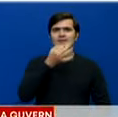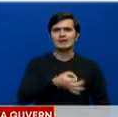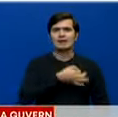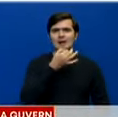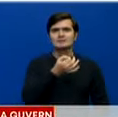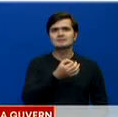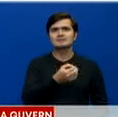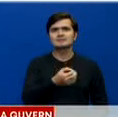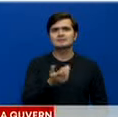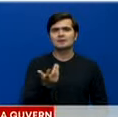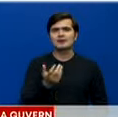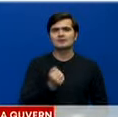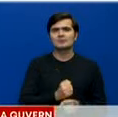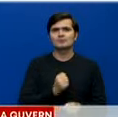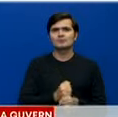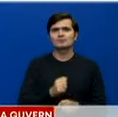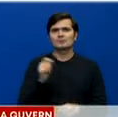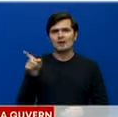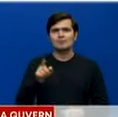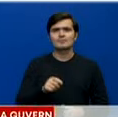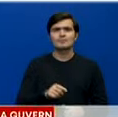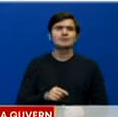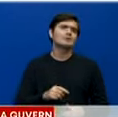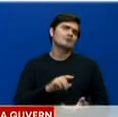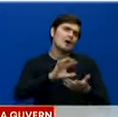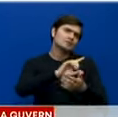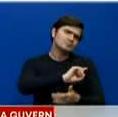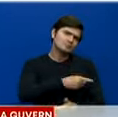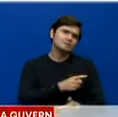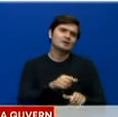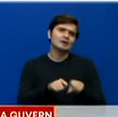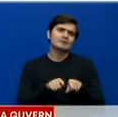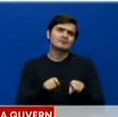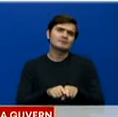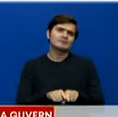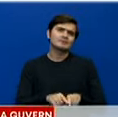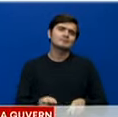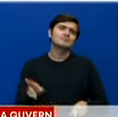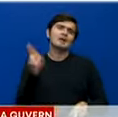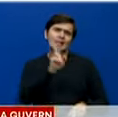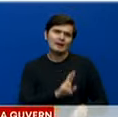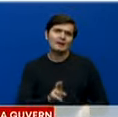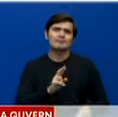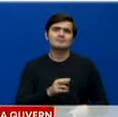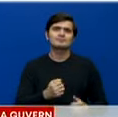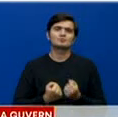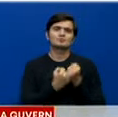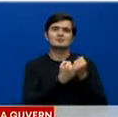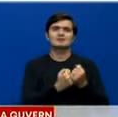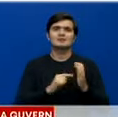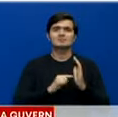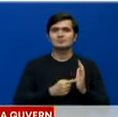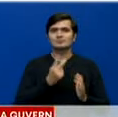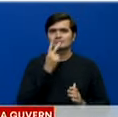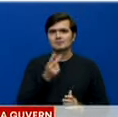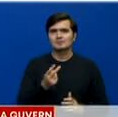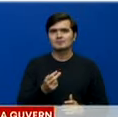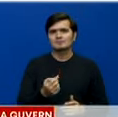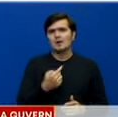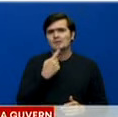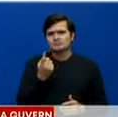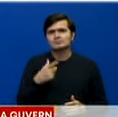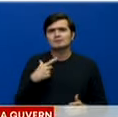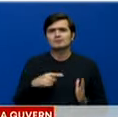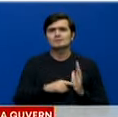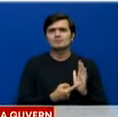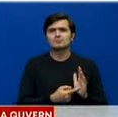declarațiile de la Tușnad. Dar ați putea să ne reiterați acest punct de vedere? Este punctul de vedere exprimat de domnul